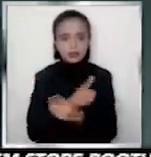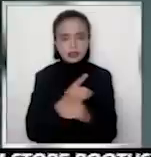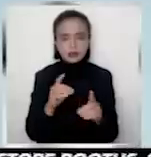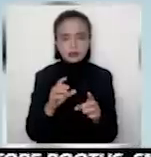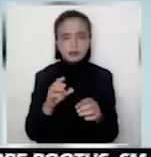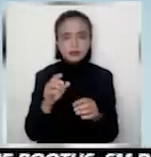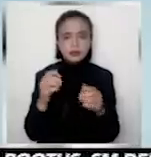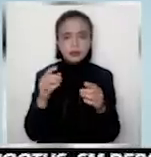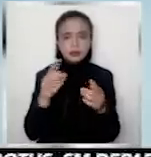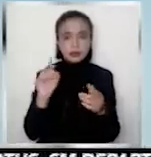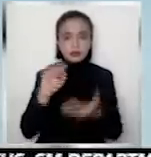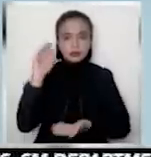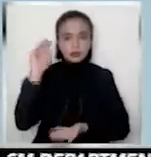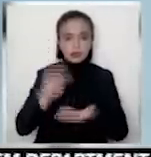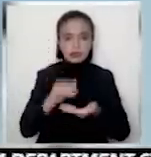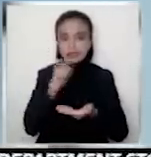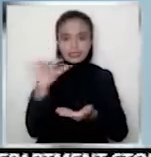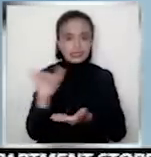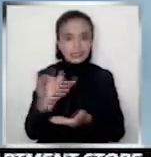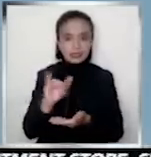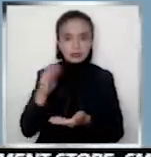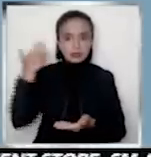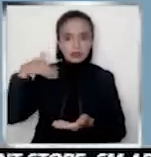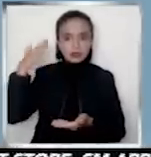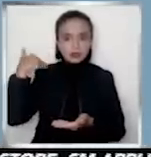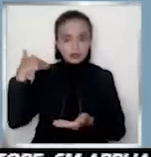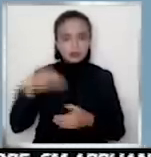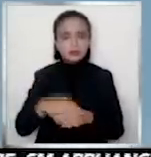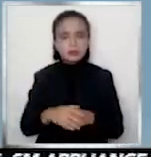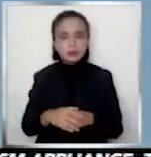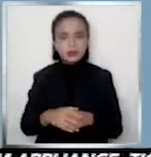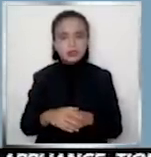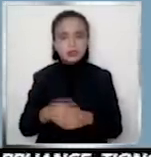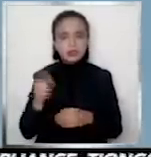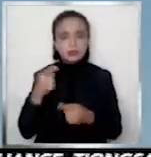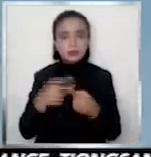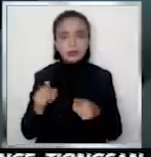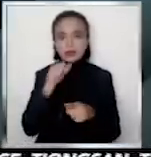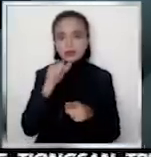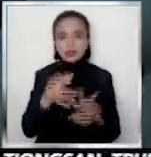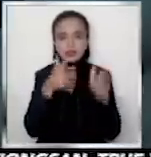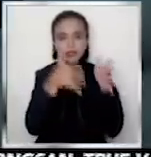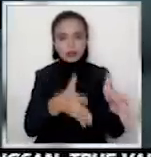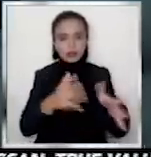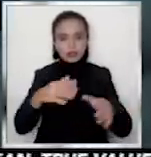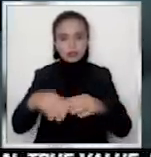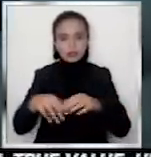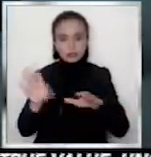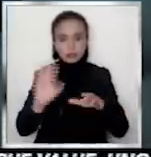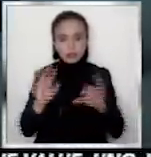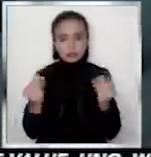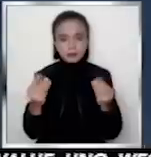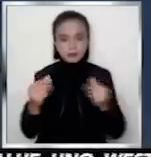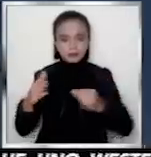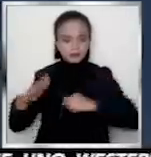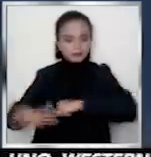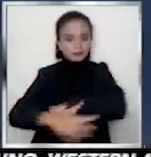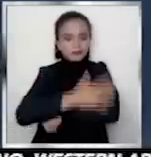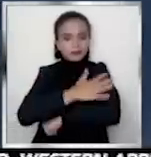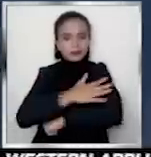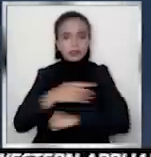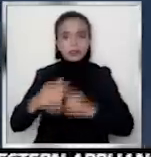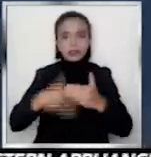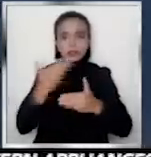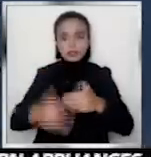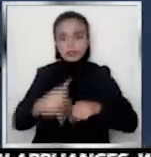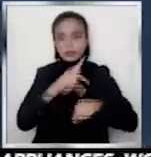nabawasan ito kumpara ng nakarang ikot nila. Pero di nila iniiwan ang sandbar. Sunod na dinaanan ng Philippine Coast Guard ang